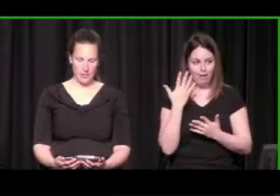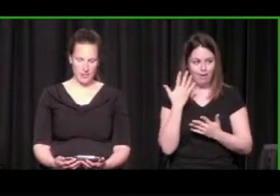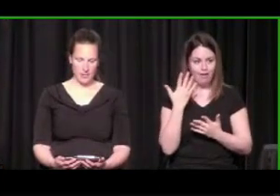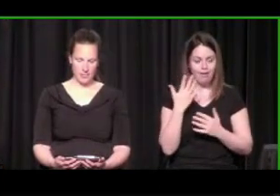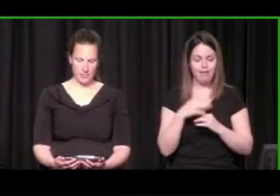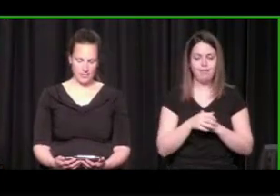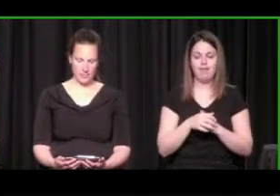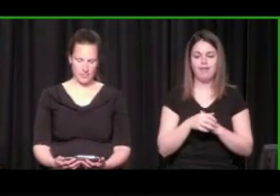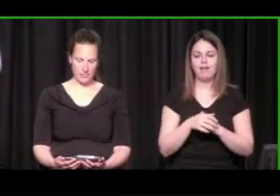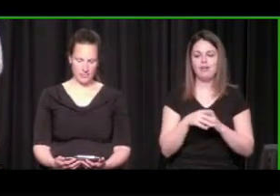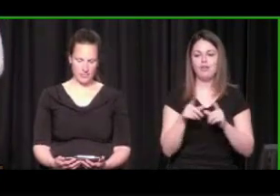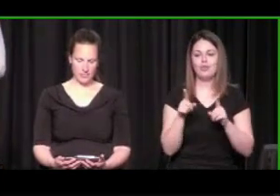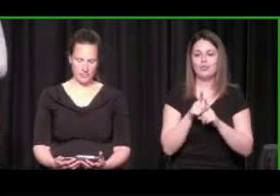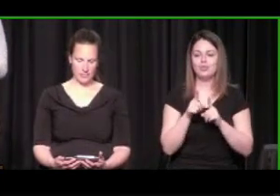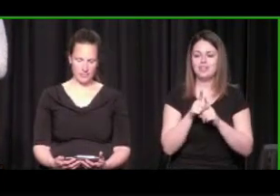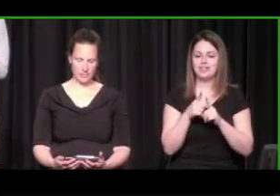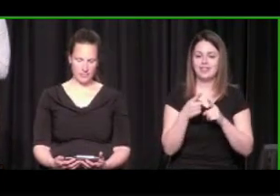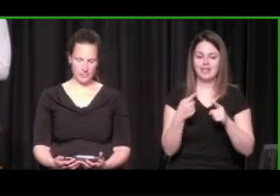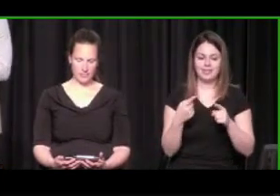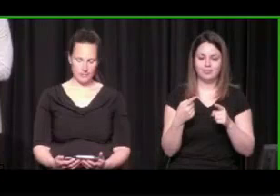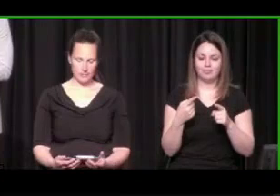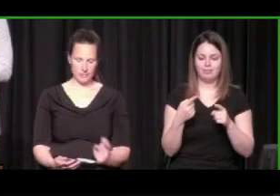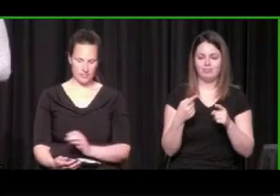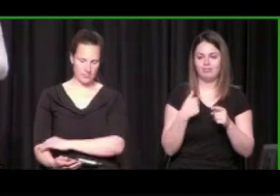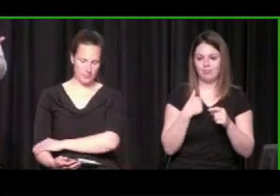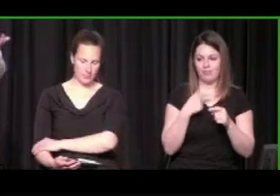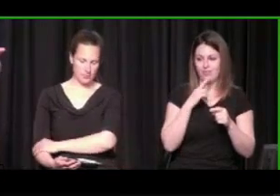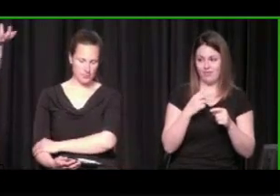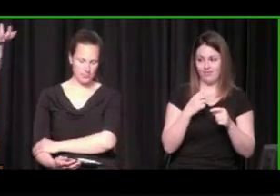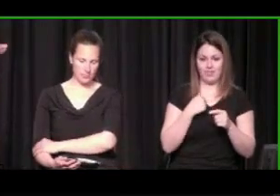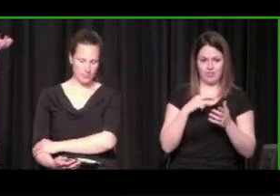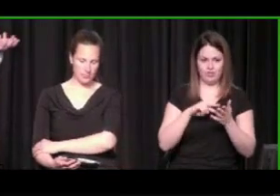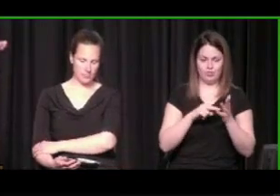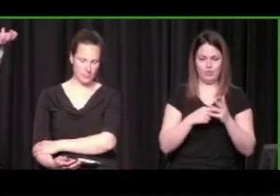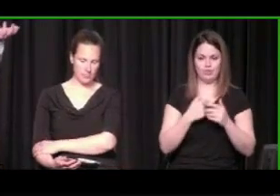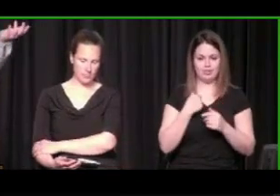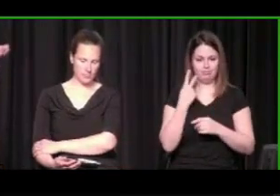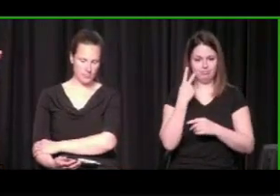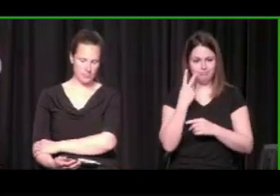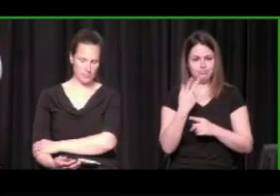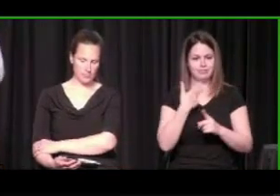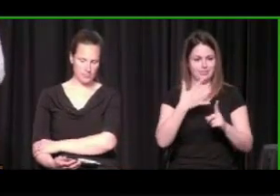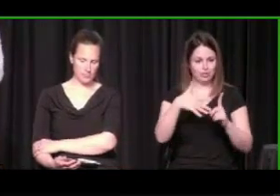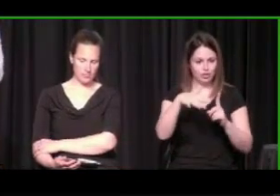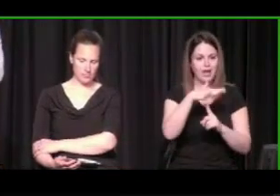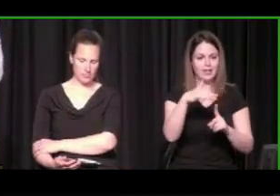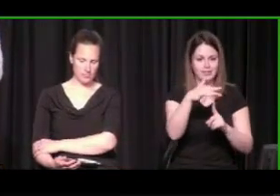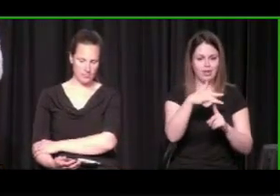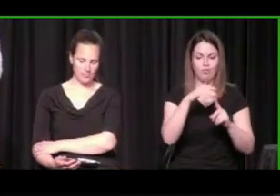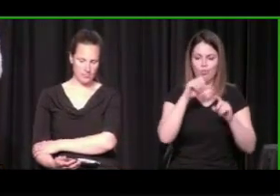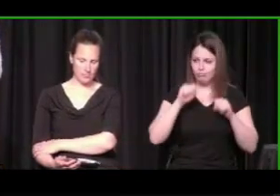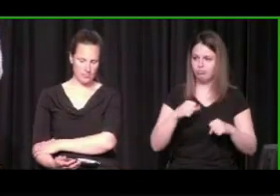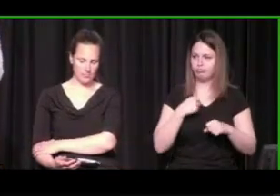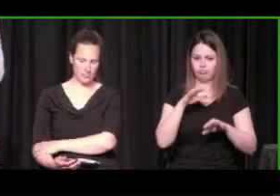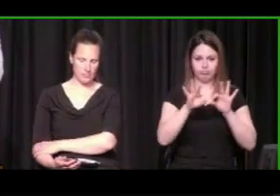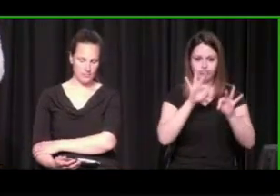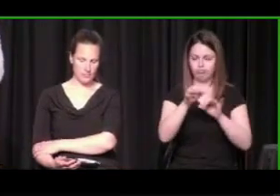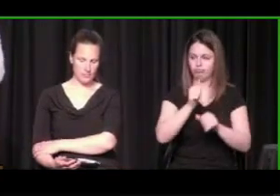peu à l'inverse de ce qu'on pourrait s'attendre dans notre situation, finalement, à tous.